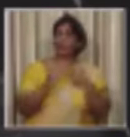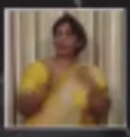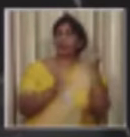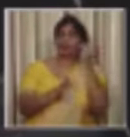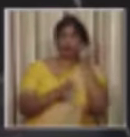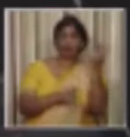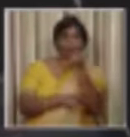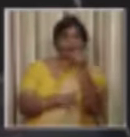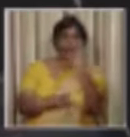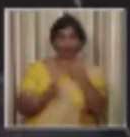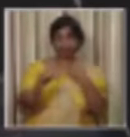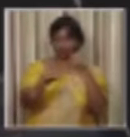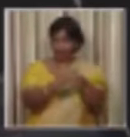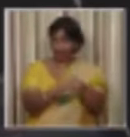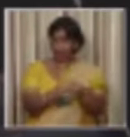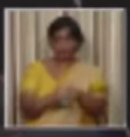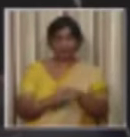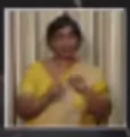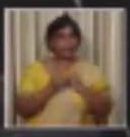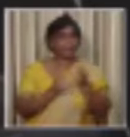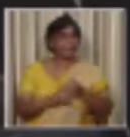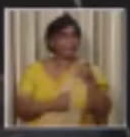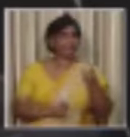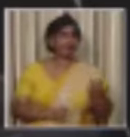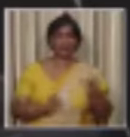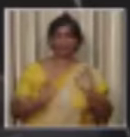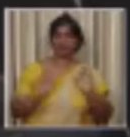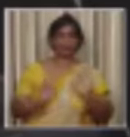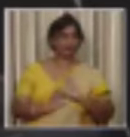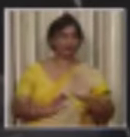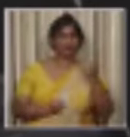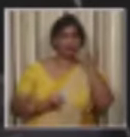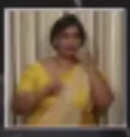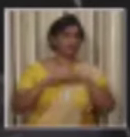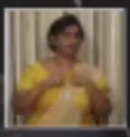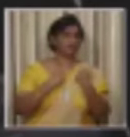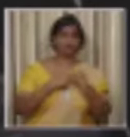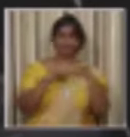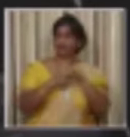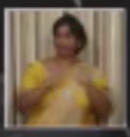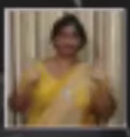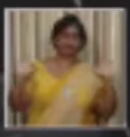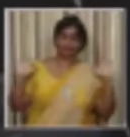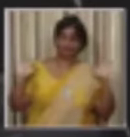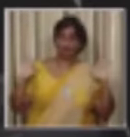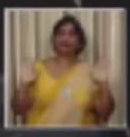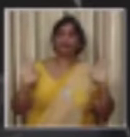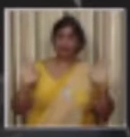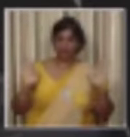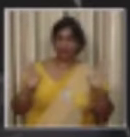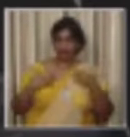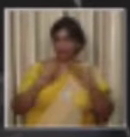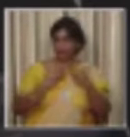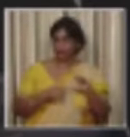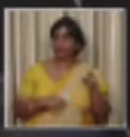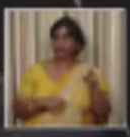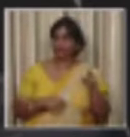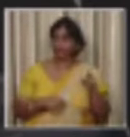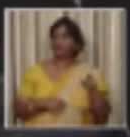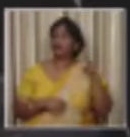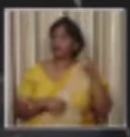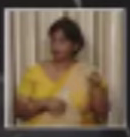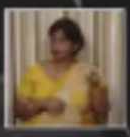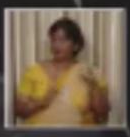අනුරකුමාරයි ඉන්න තැන ඉඳගන්න සජිත් ප්‍රේමදාස සූදානම් නැහැ, සමග ජනමයලගේ සූදානම් නැහැ. අවසන් කරනවා.